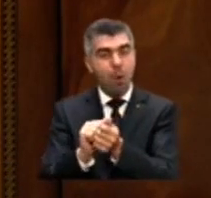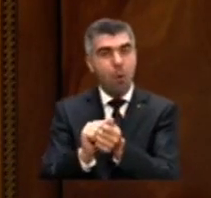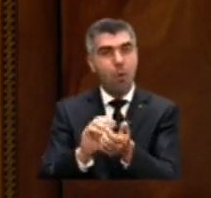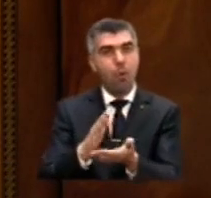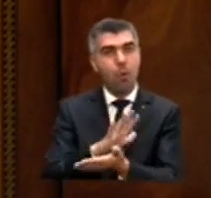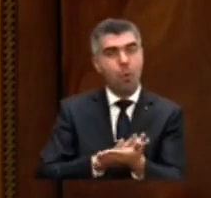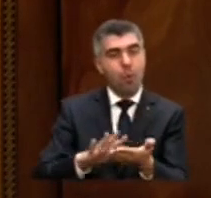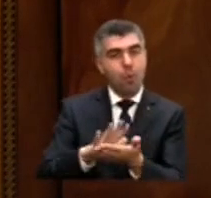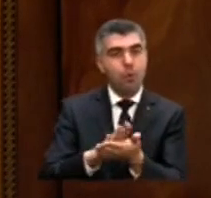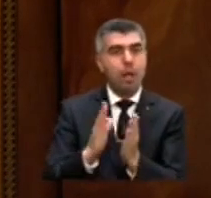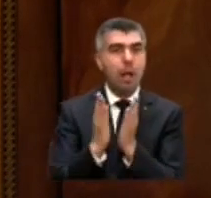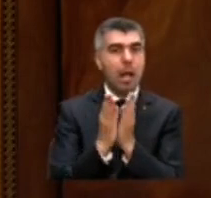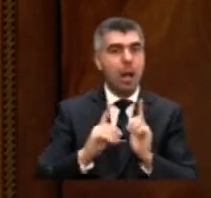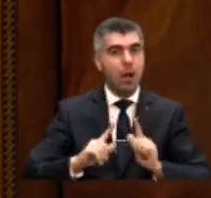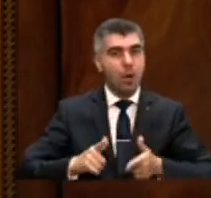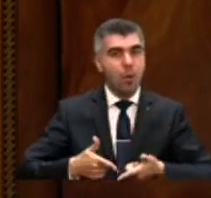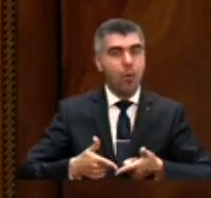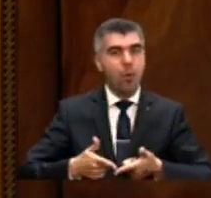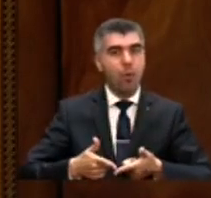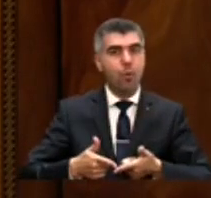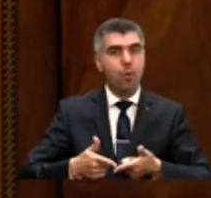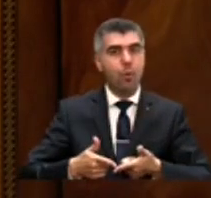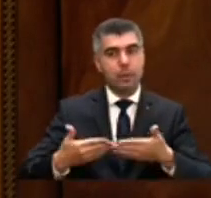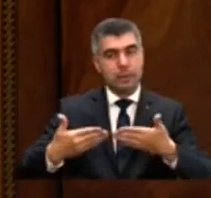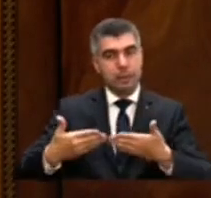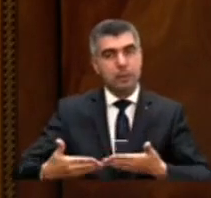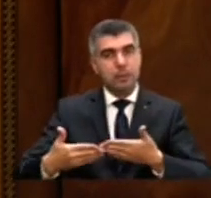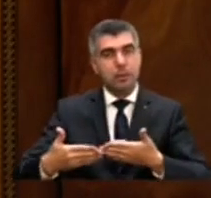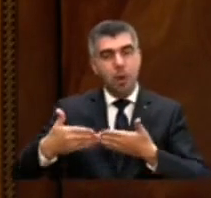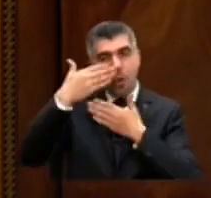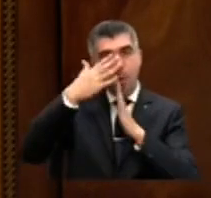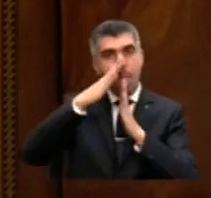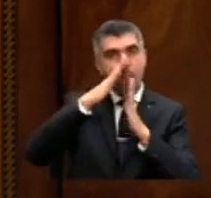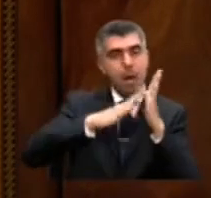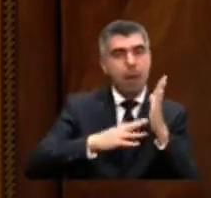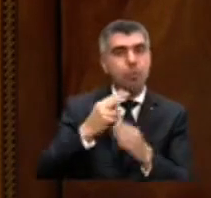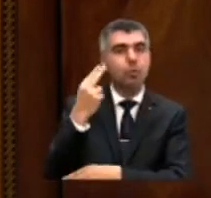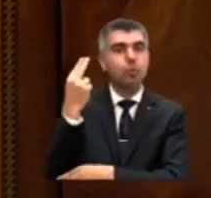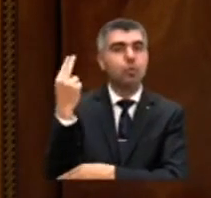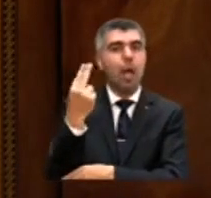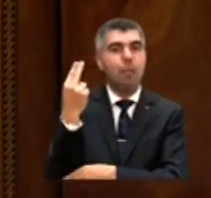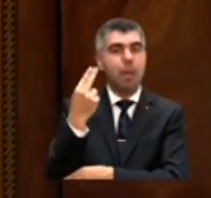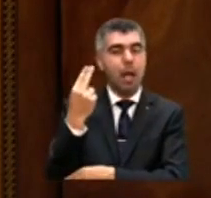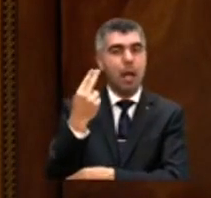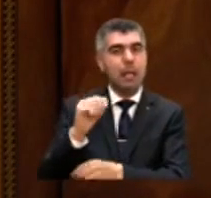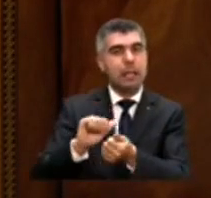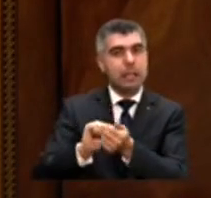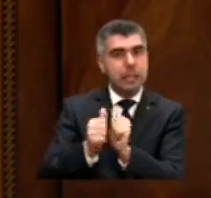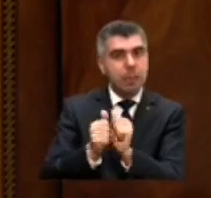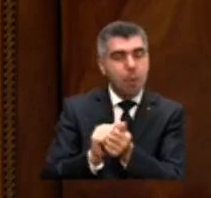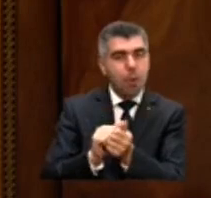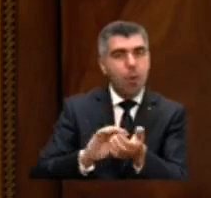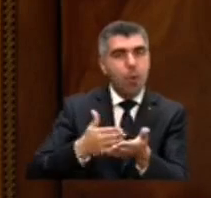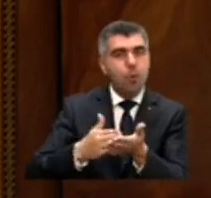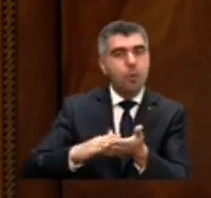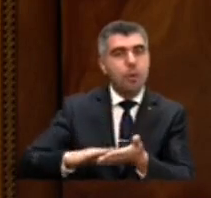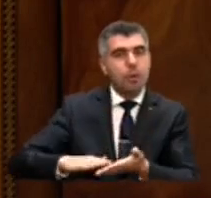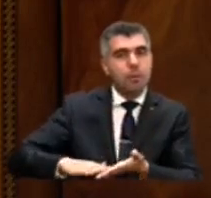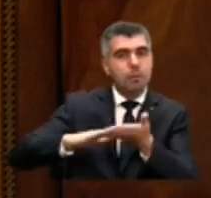في الرياضة المدرسية على الصعيد الترابي من خلال تحفيز الجامعات الرياضية وتشجيعها على ممارسة